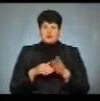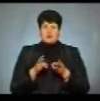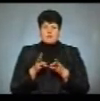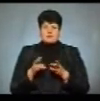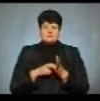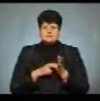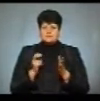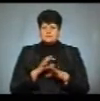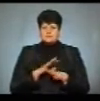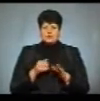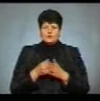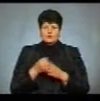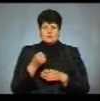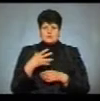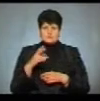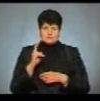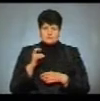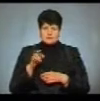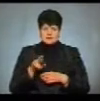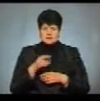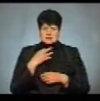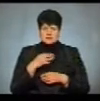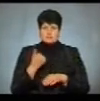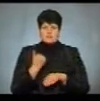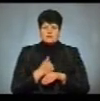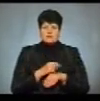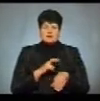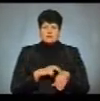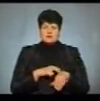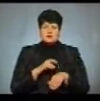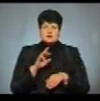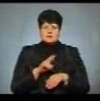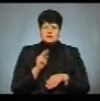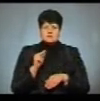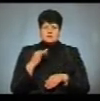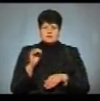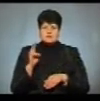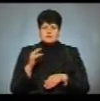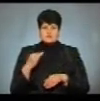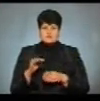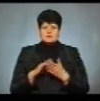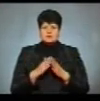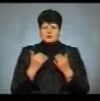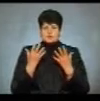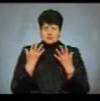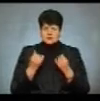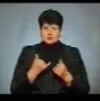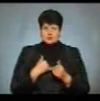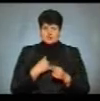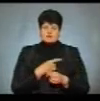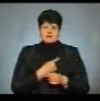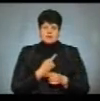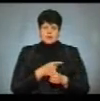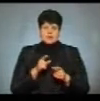не відключатимуть до 15 квітня, повідомив головний лікар Ярослав Чайківський. Станом на сьогоднішній день у нас в